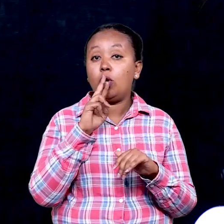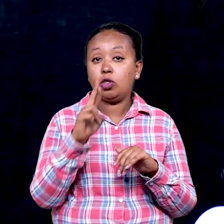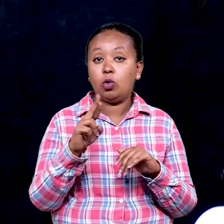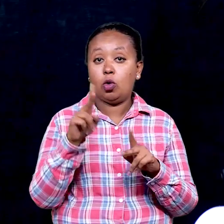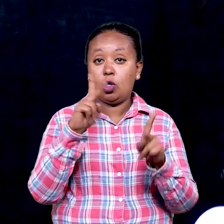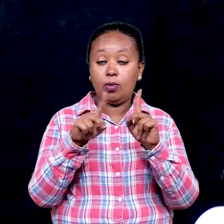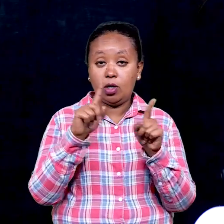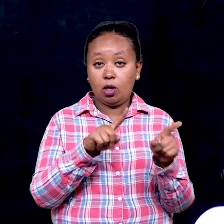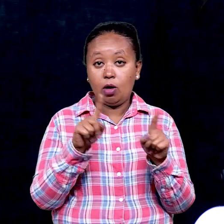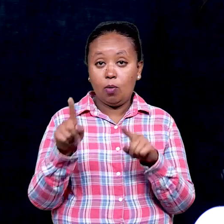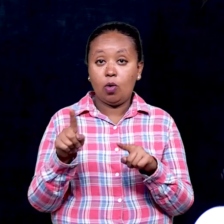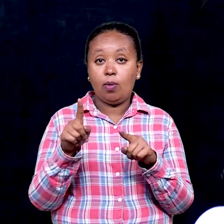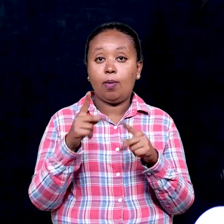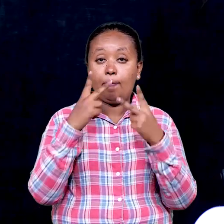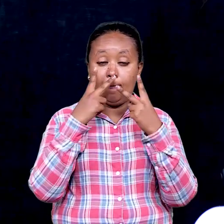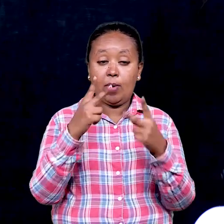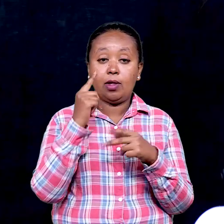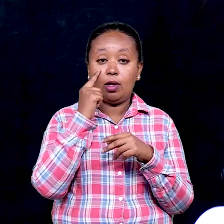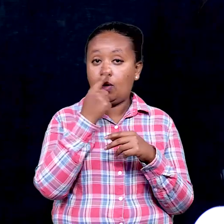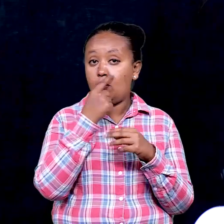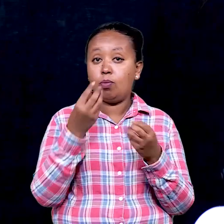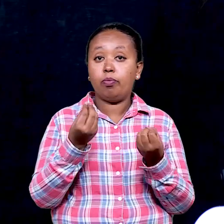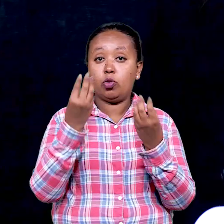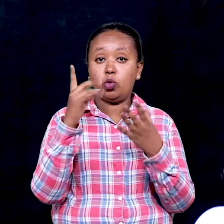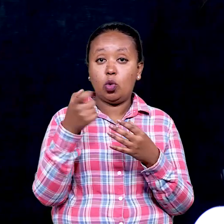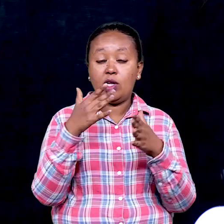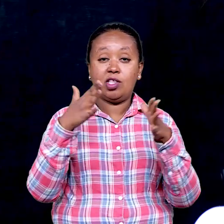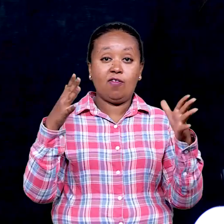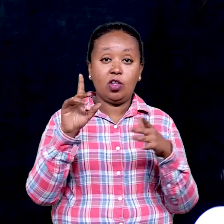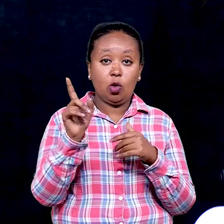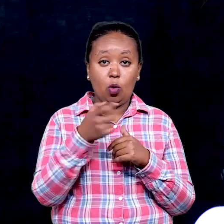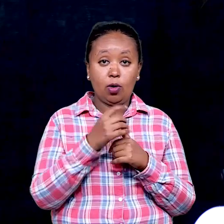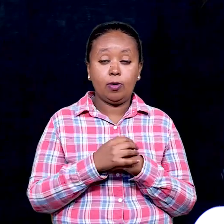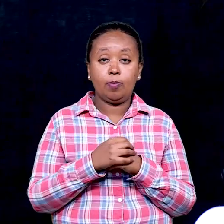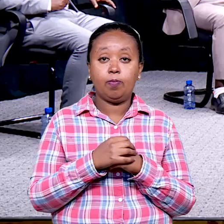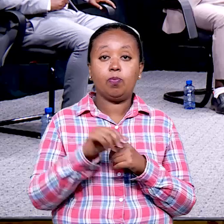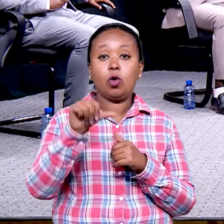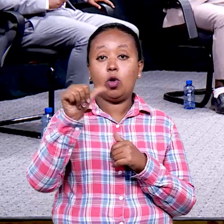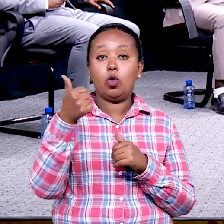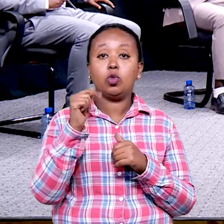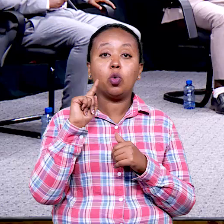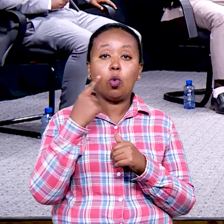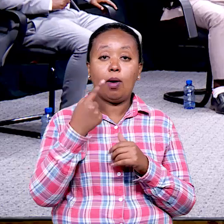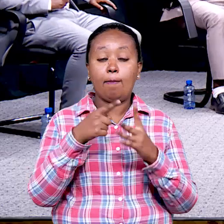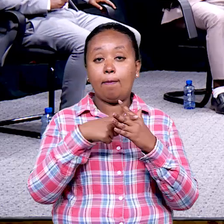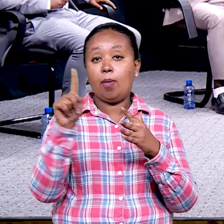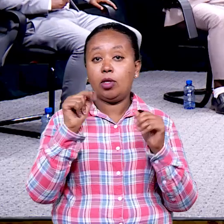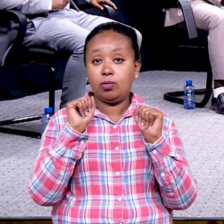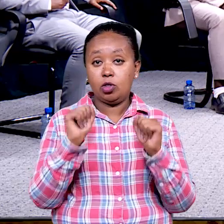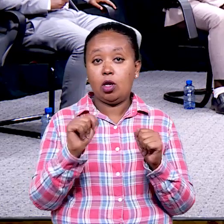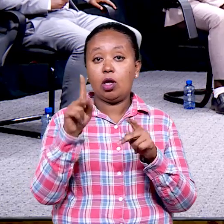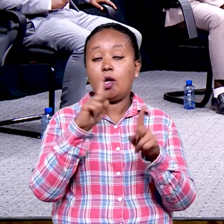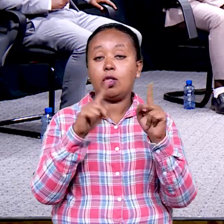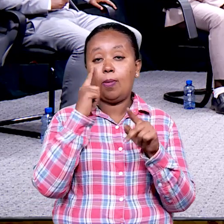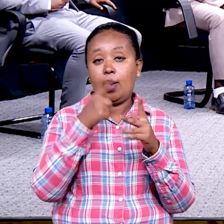ናቸው። ህዝብ ደግሞ የማየት አይኑ በጣም ብዙ ስለሆነ ሰፊ ስለሆነ እንደው ሌሎቹን እንኳን ማምለጥ